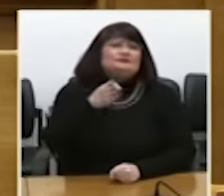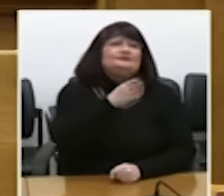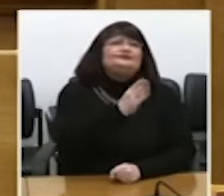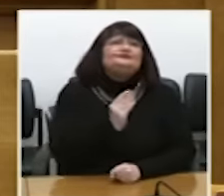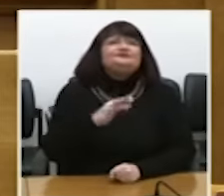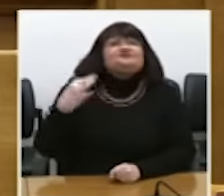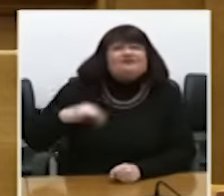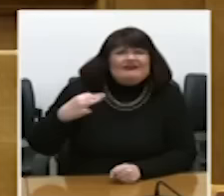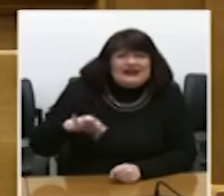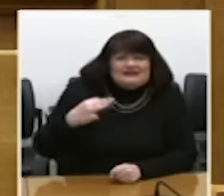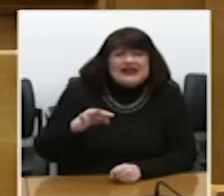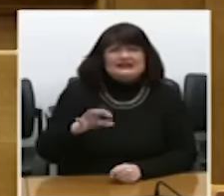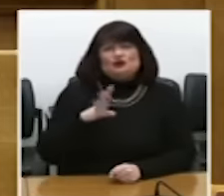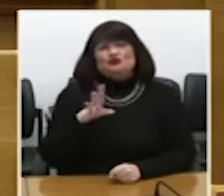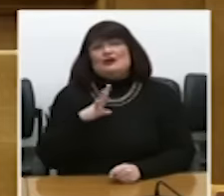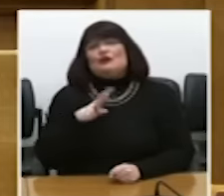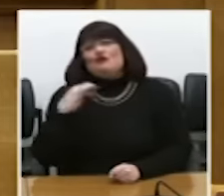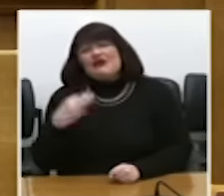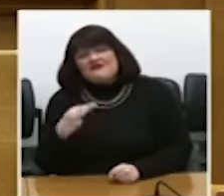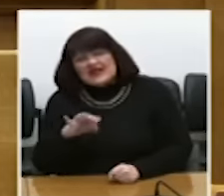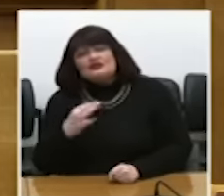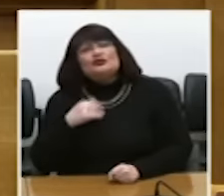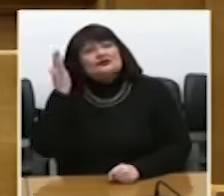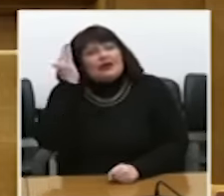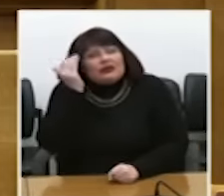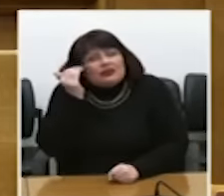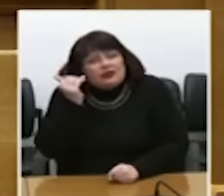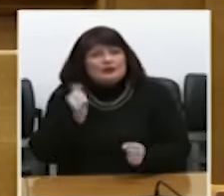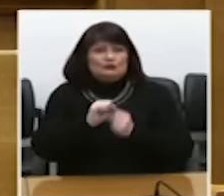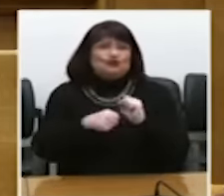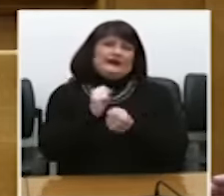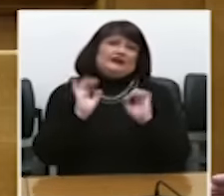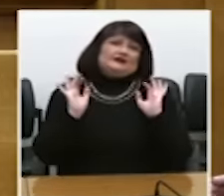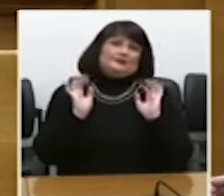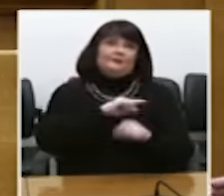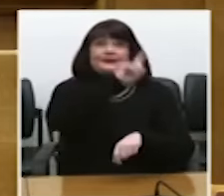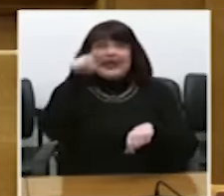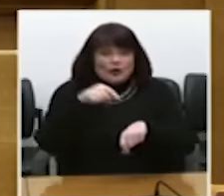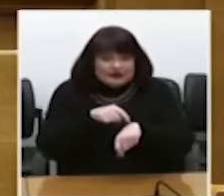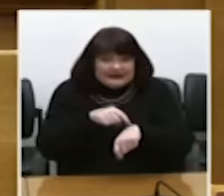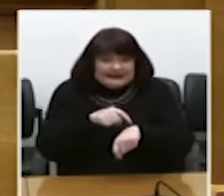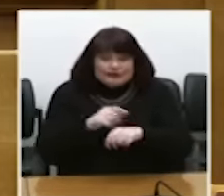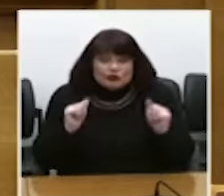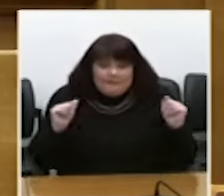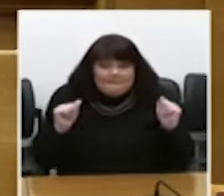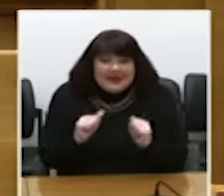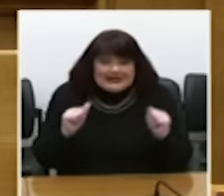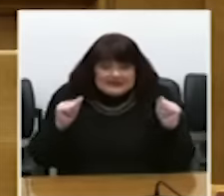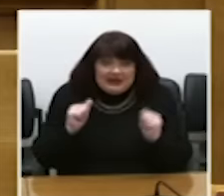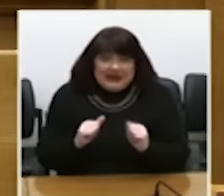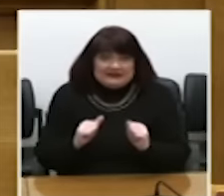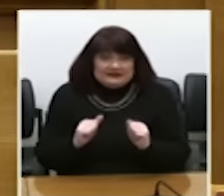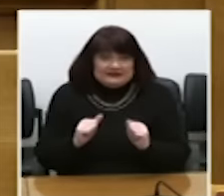ευάλωτους συμπολίτες μας. Τουλάχιστον όμως μέχρι τώρα, όσες πιέσεις κι αν είχαν ασκηθεί,